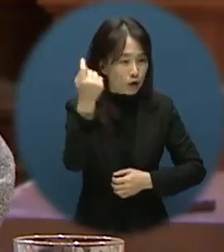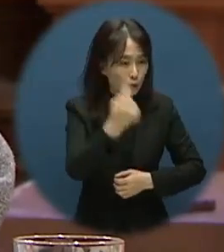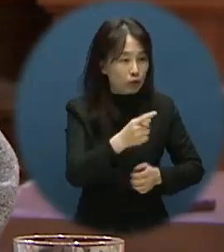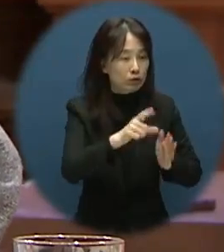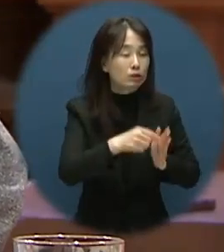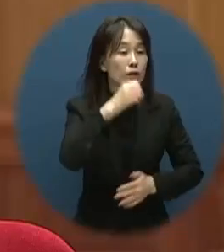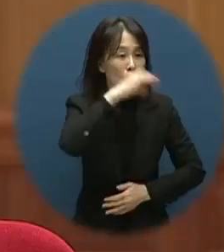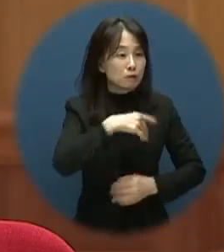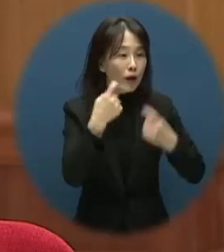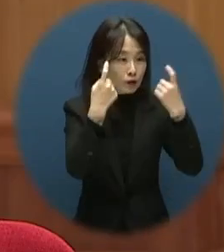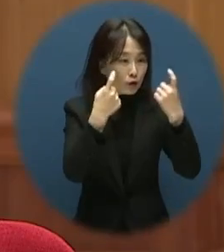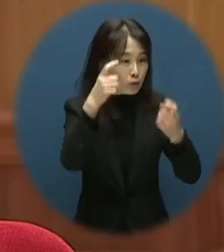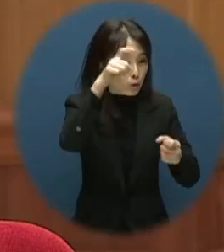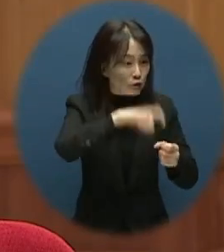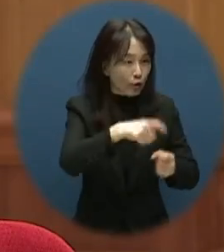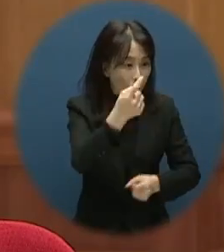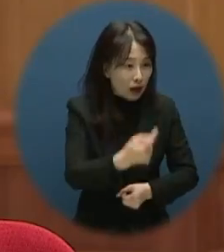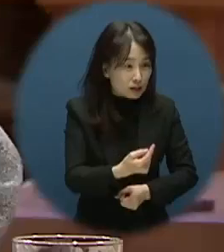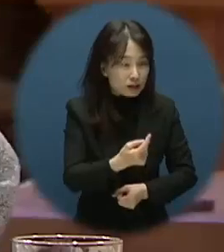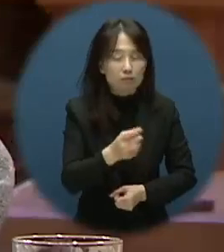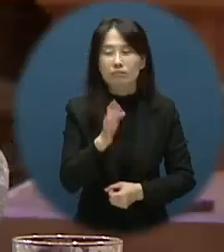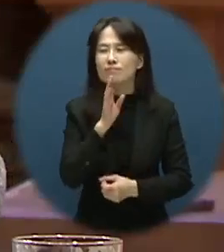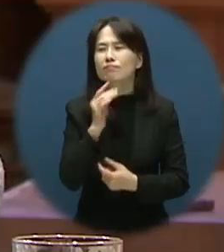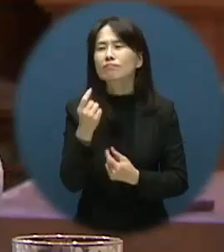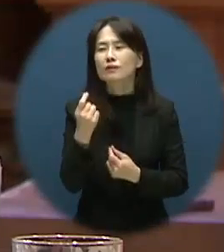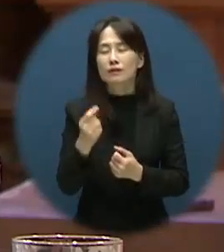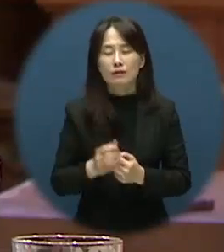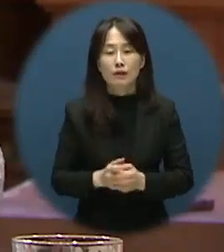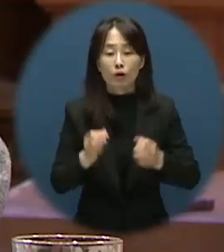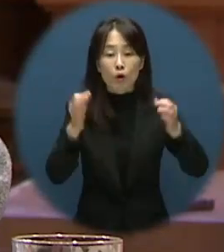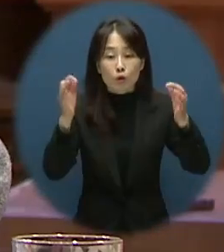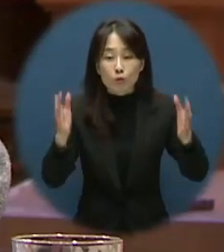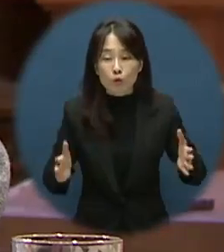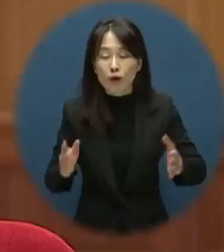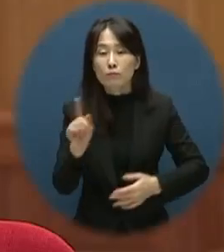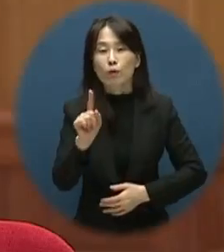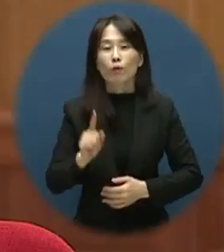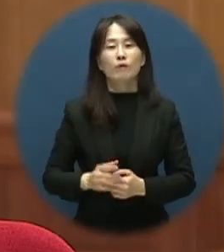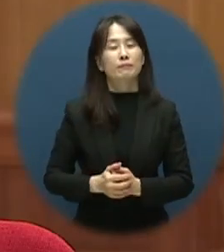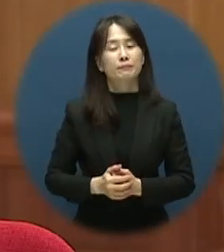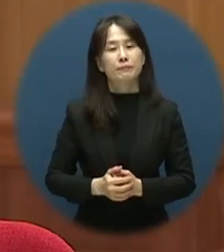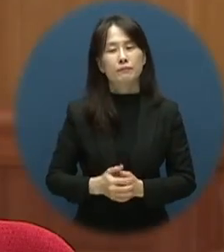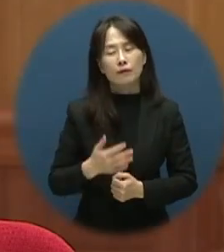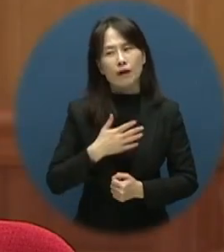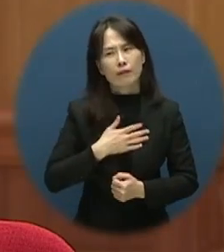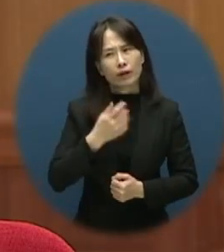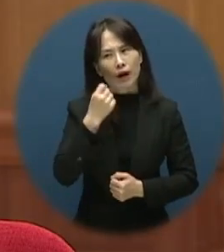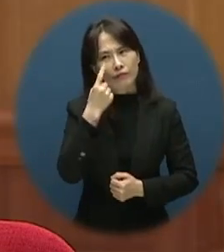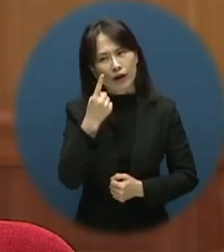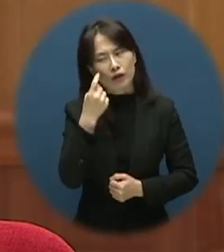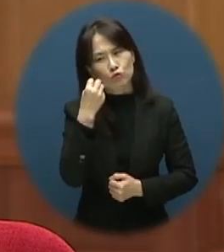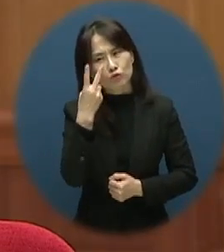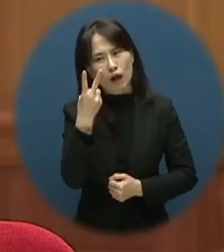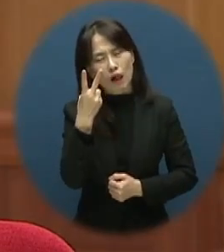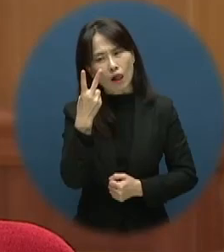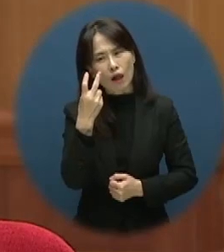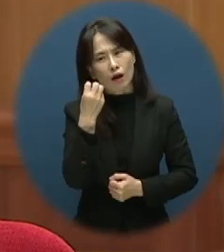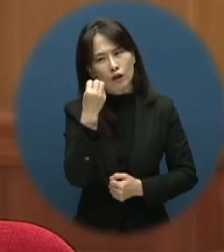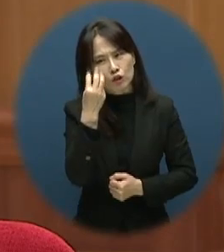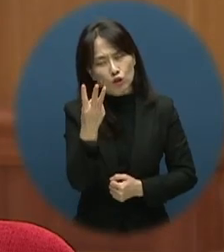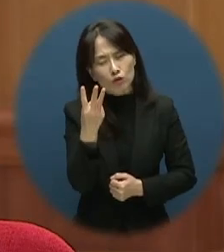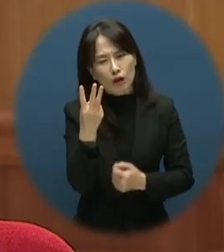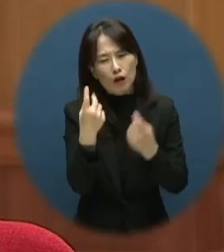그냥 여행차 온 겁니까? 여행차 왔었죠. 기간은 어느 정도로 잡고? 기간 제가 뭐 한 달 내지 두 달, 석